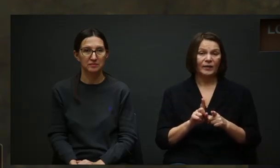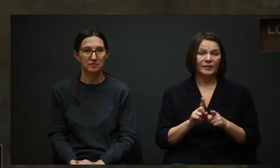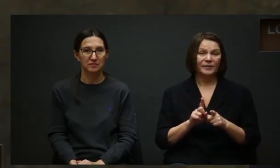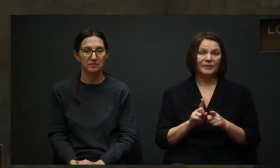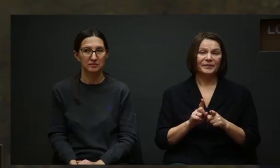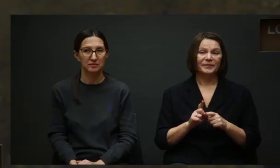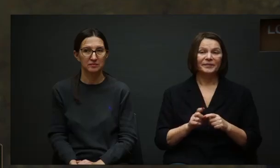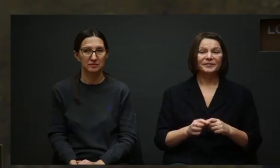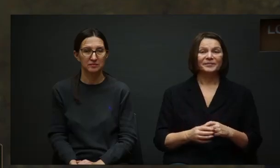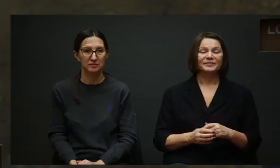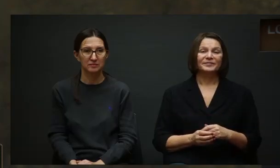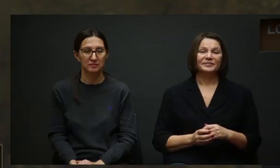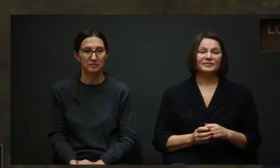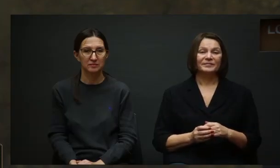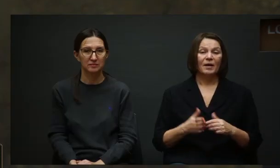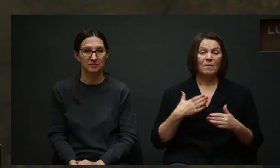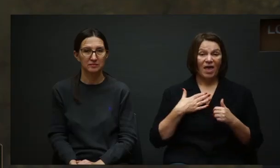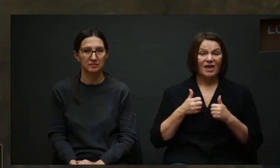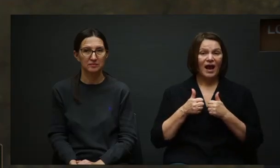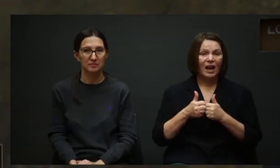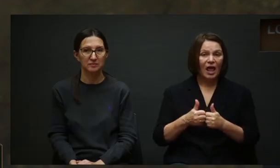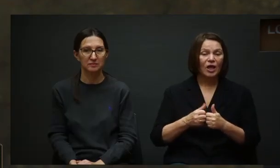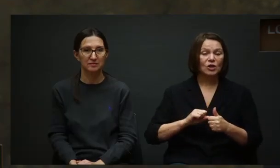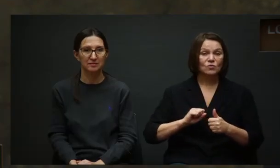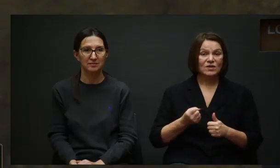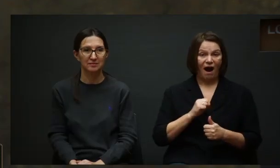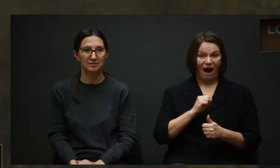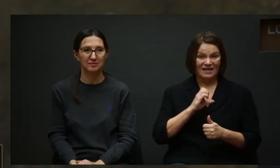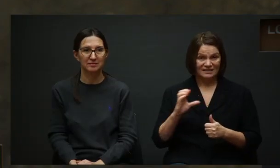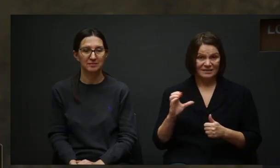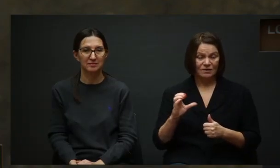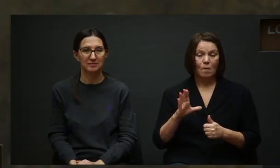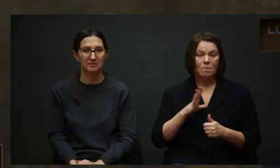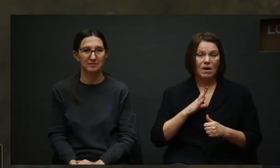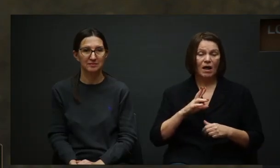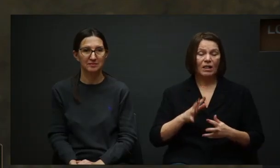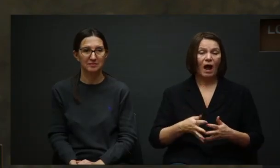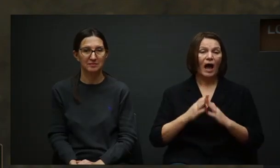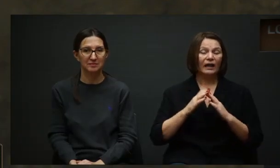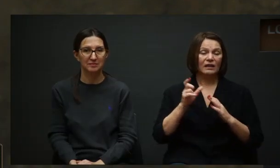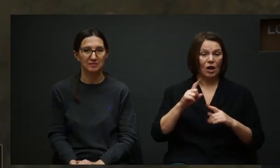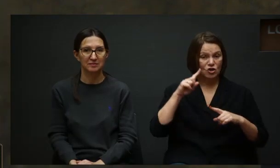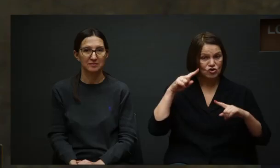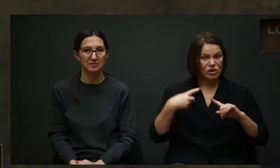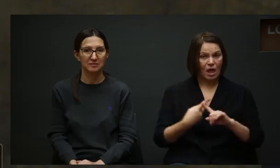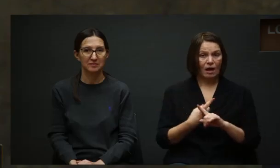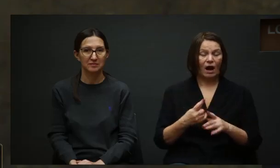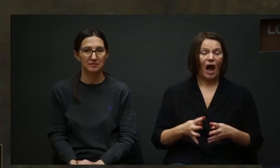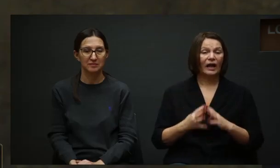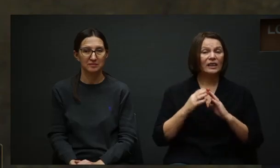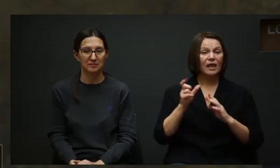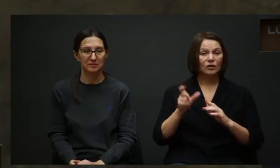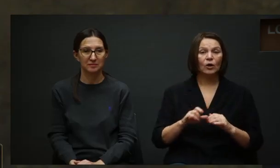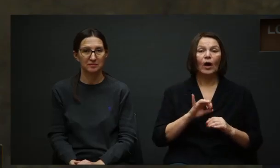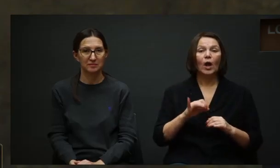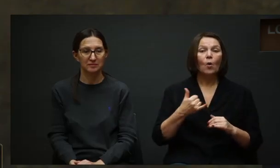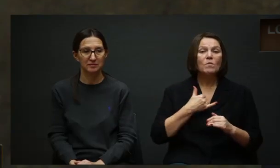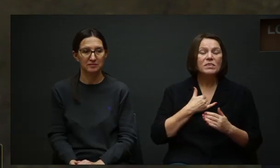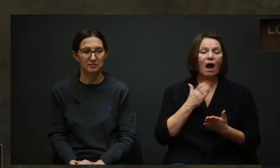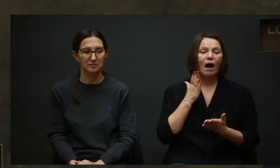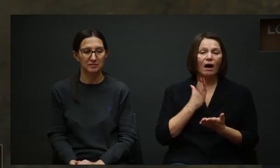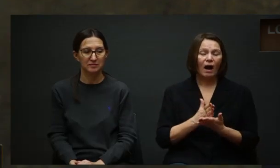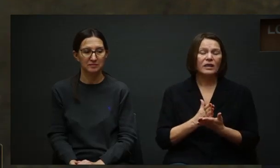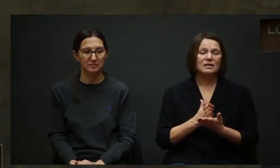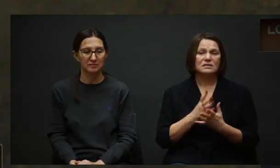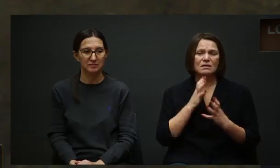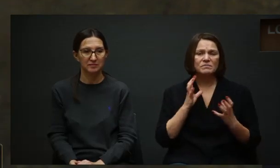вот мои коллеги и друзья Ассы, он был архитектор, инженер-архитектор. И у меня хранится